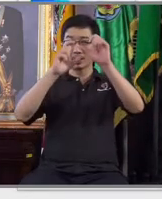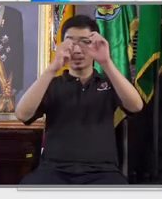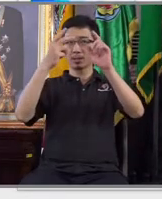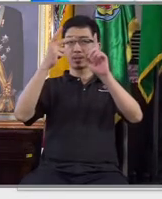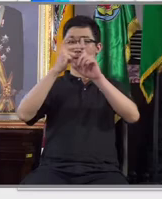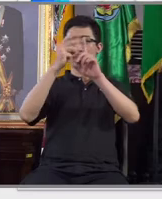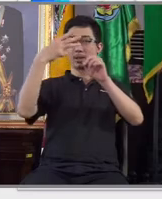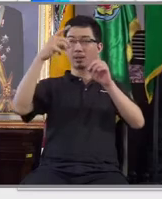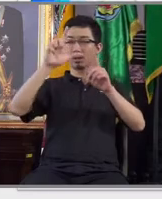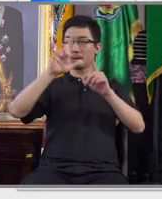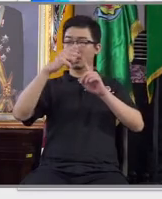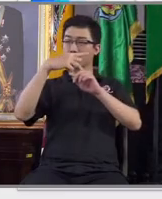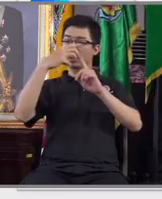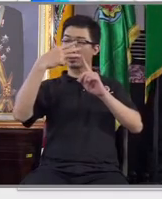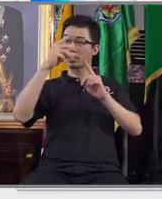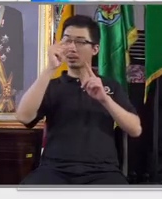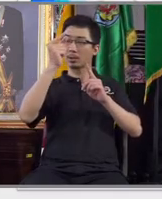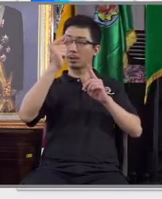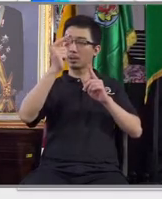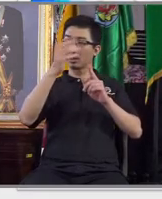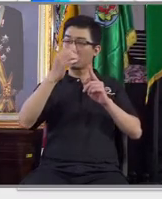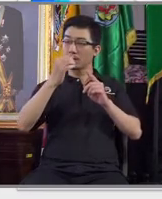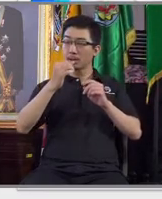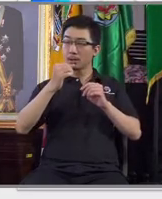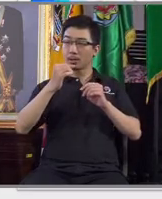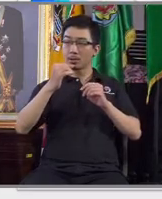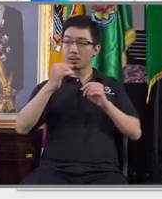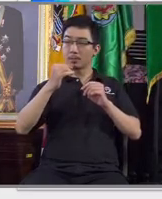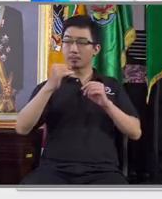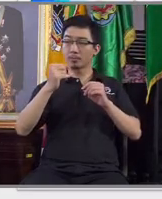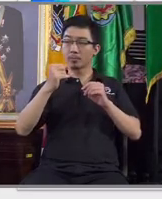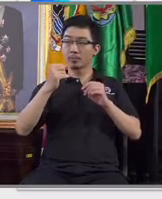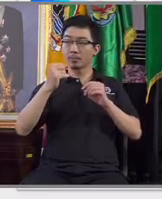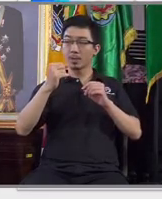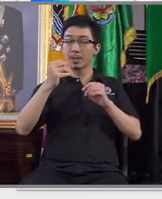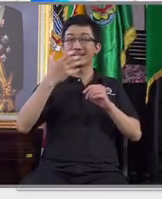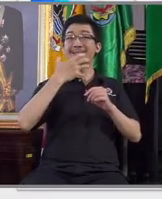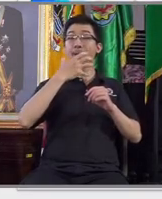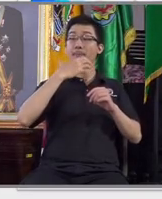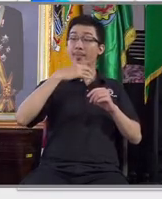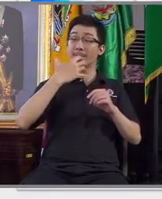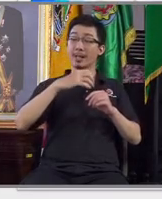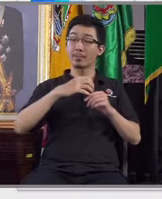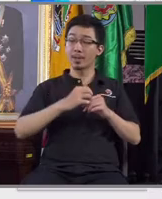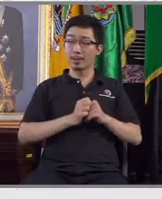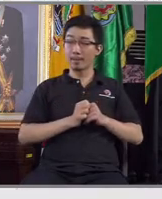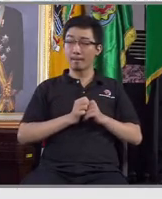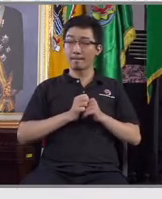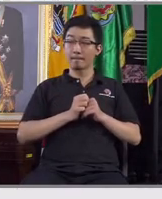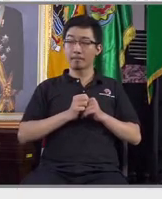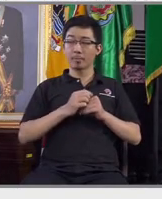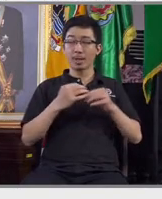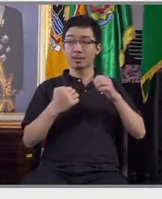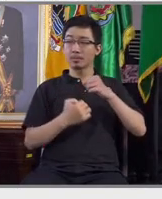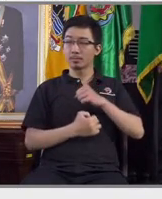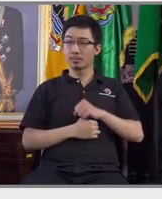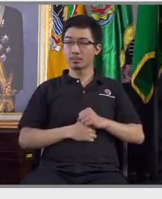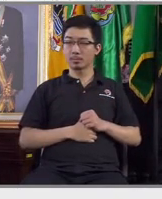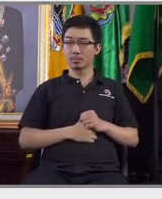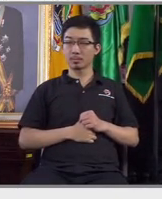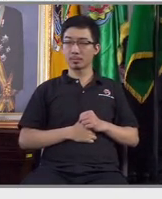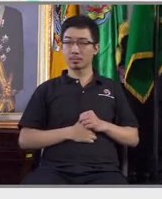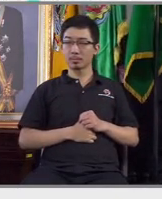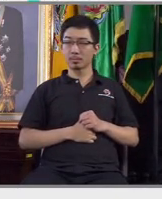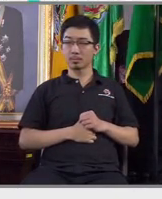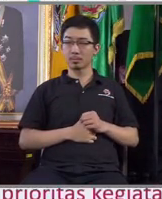pengelolaan. Ini maksudnya jembatan timbang untuk menimbang sampah. Harapan dukungan dari pemerintah provinsi maupun